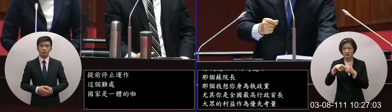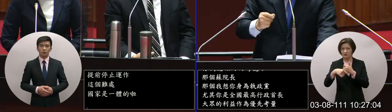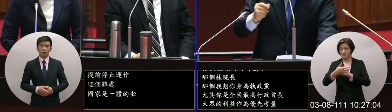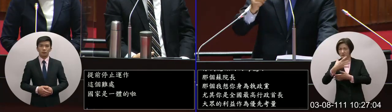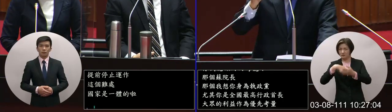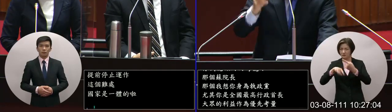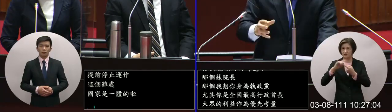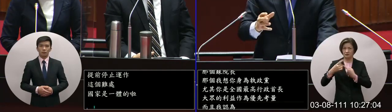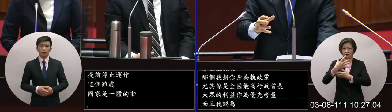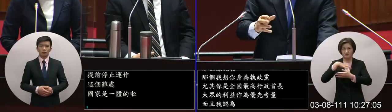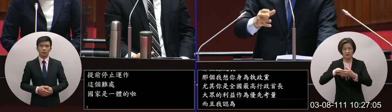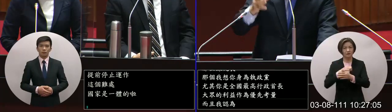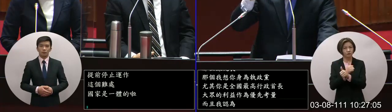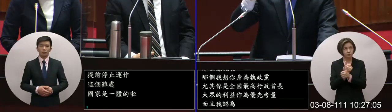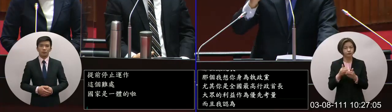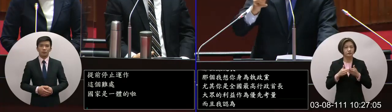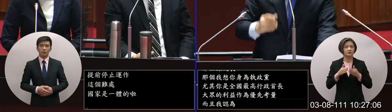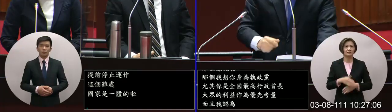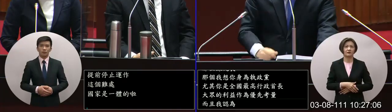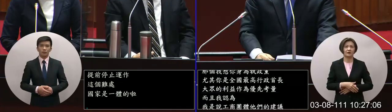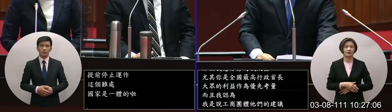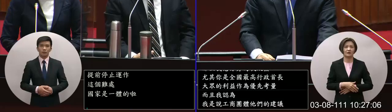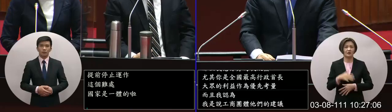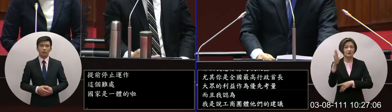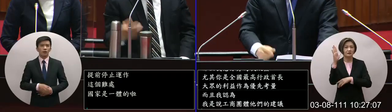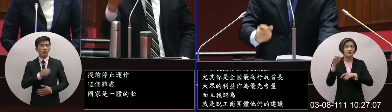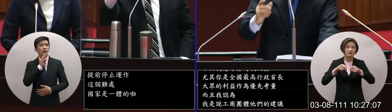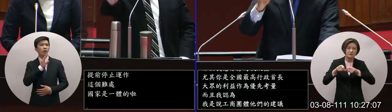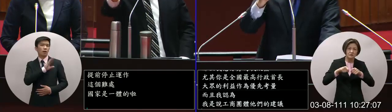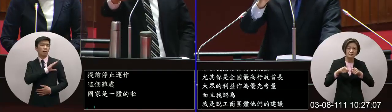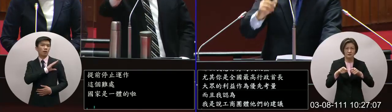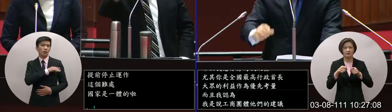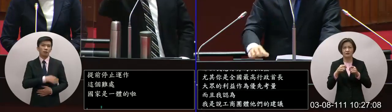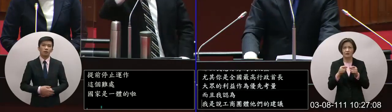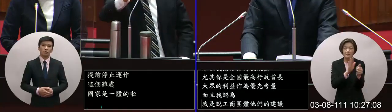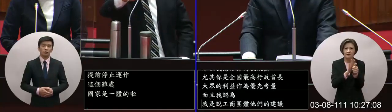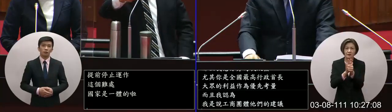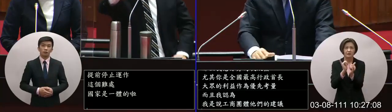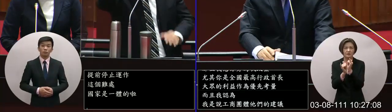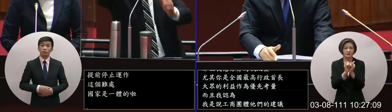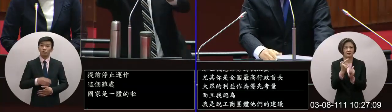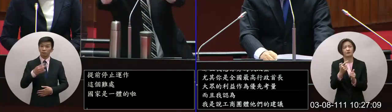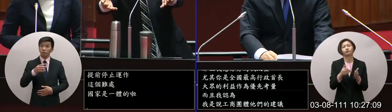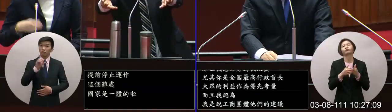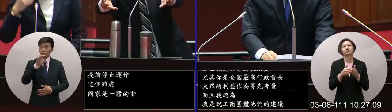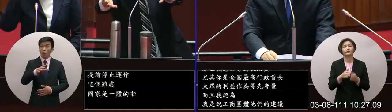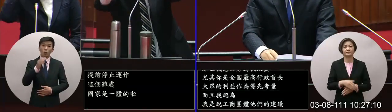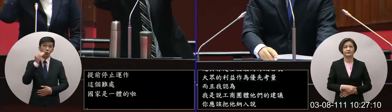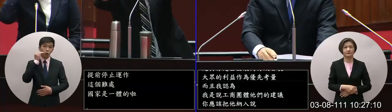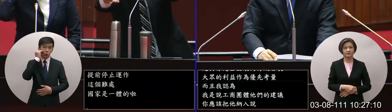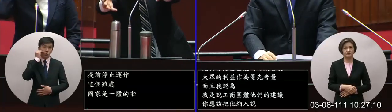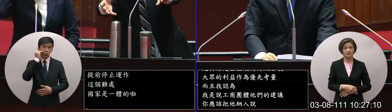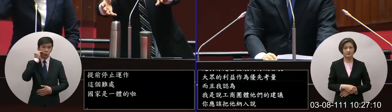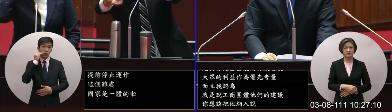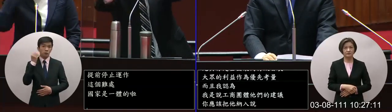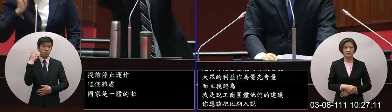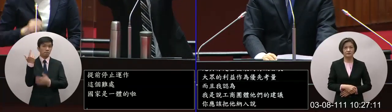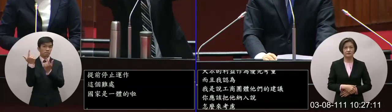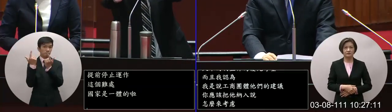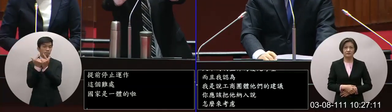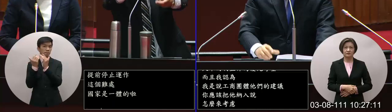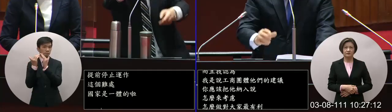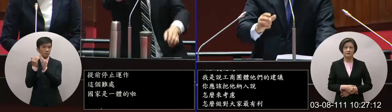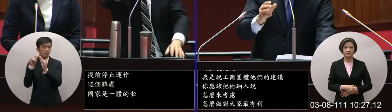怎么来考虑，怎么做对大家最有利。 是啊，是啊。所以 如果新北不要这样，